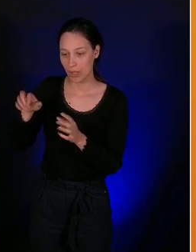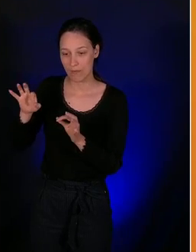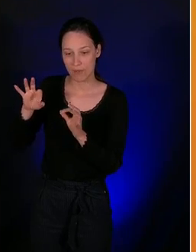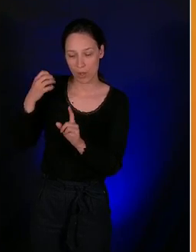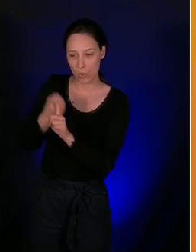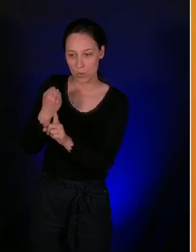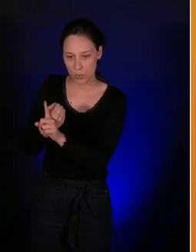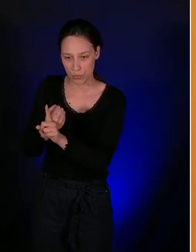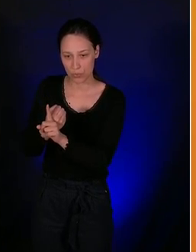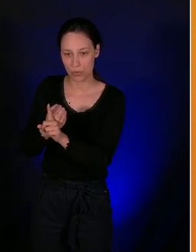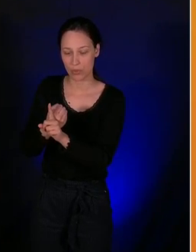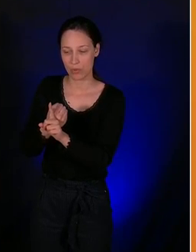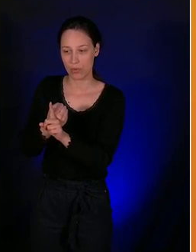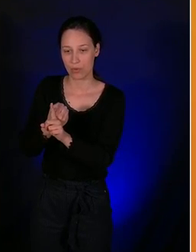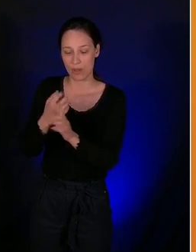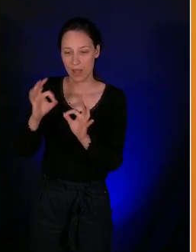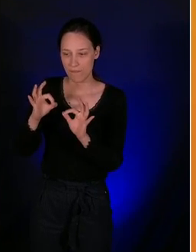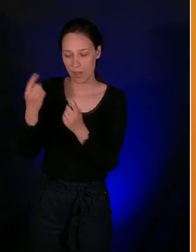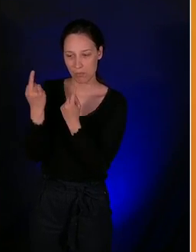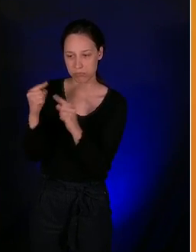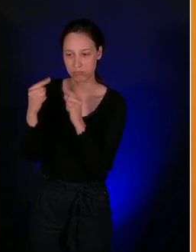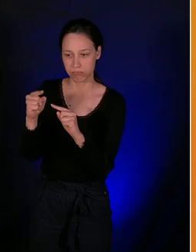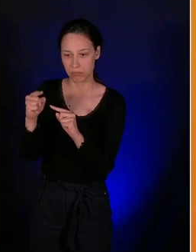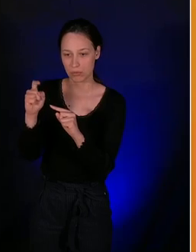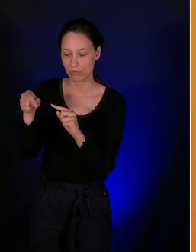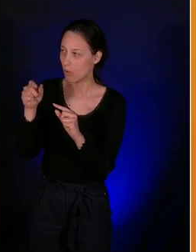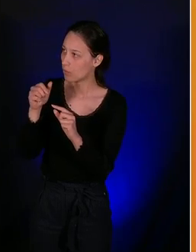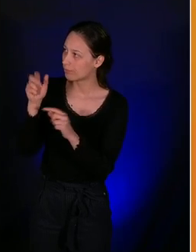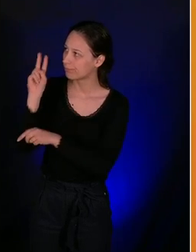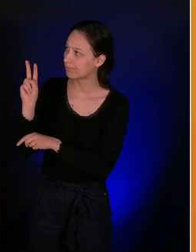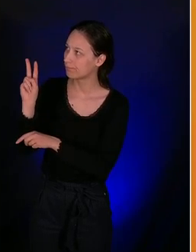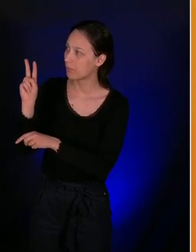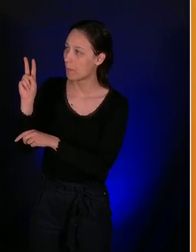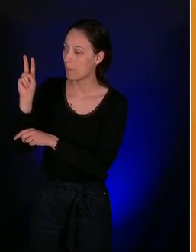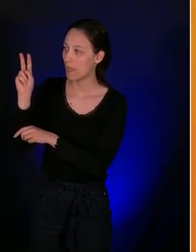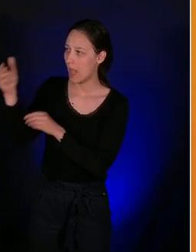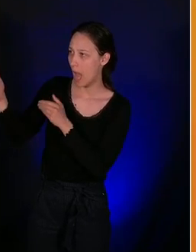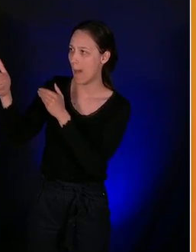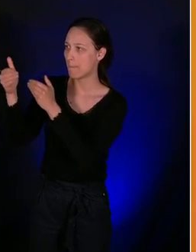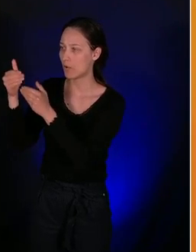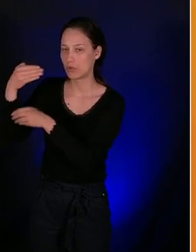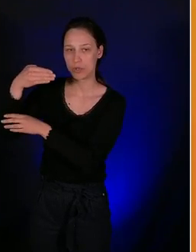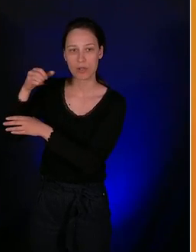sur l'approche marxiste qui démystifie et dissèque l'inflation